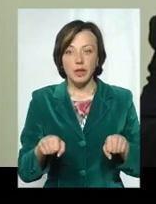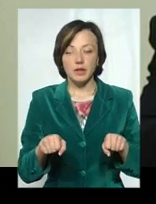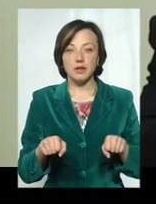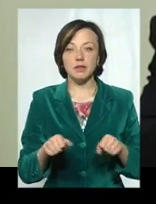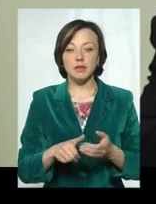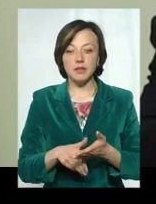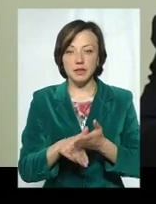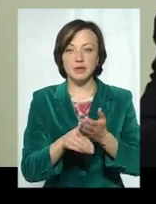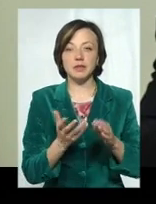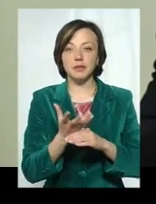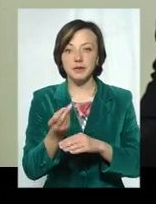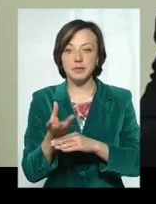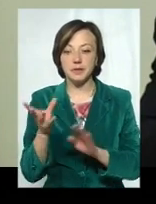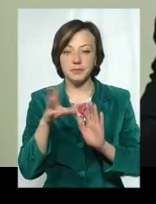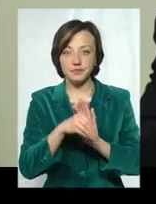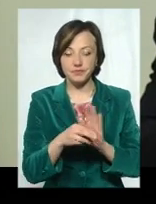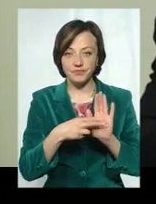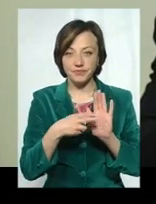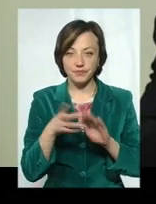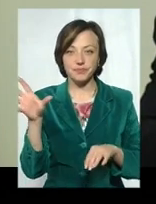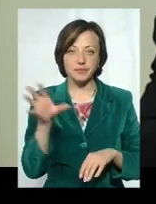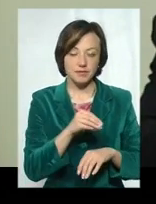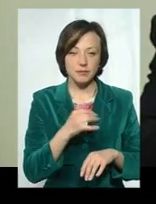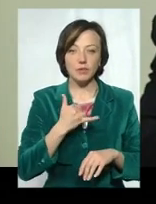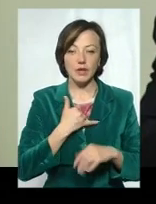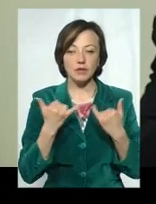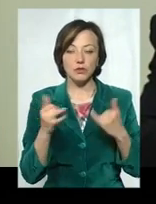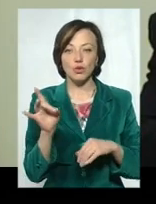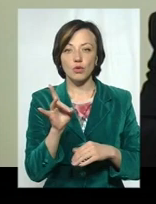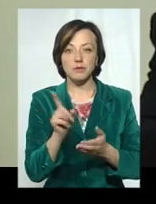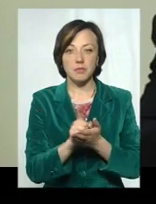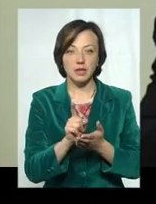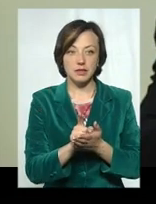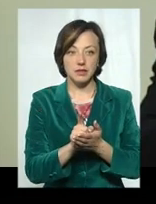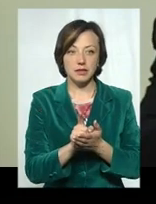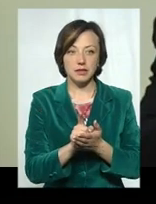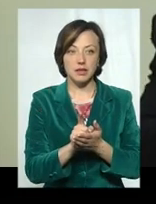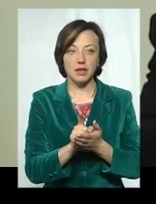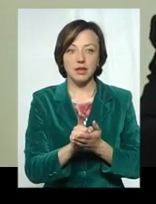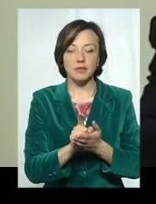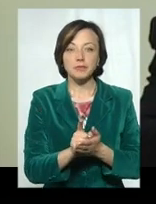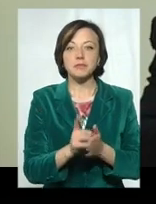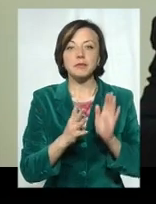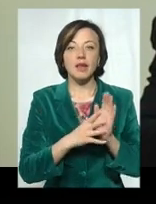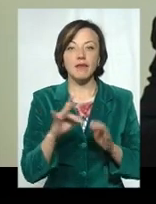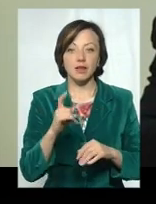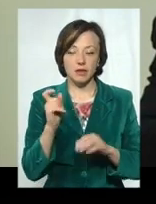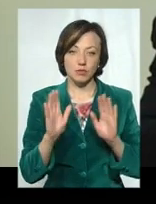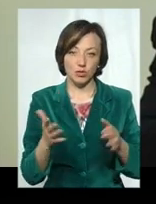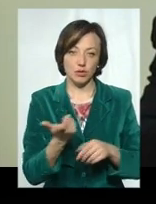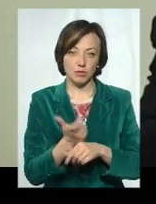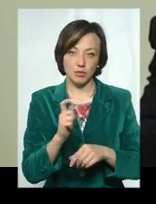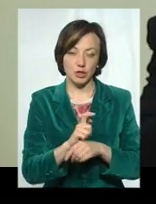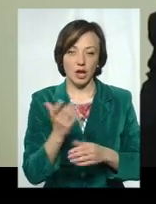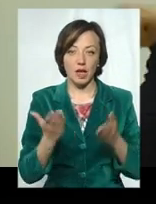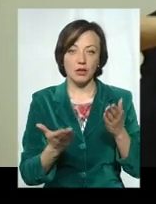стимулювати платити внески всіх, у нас сьогодні розмір пенсії в солідарній системі буде в декілька разів вищий.